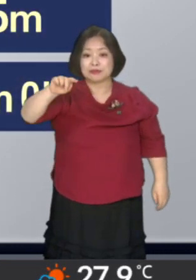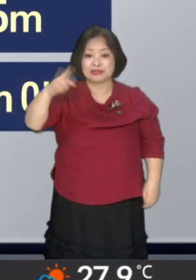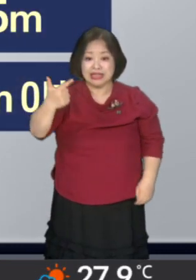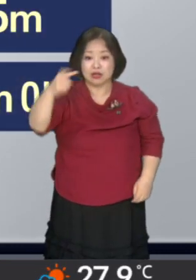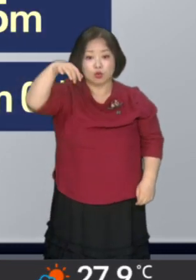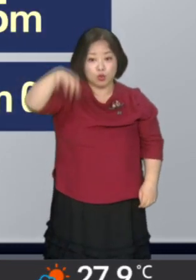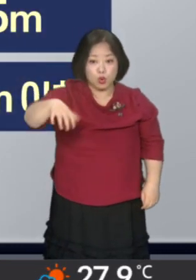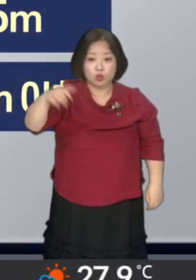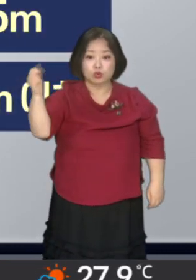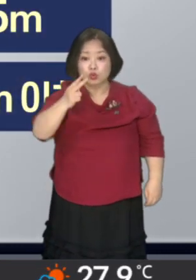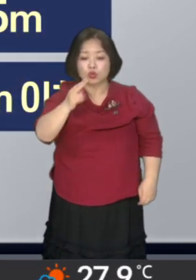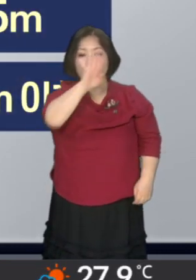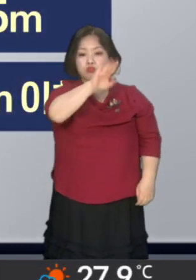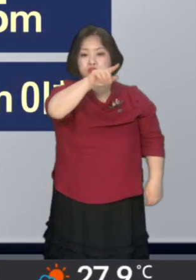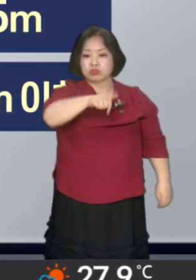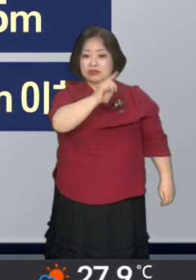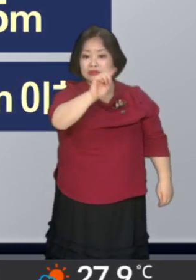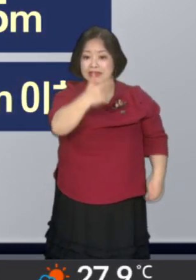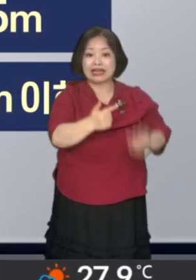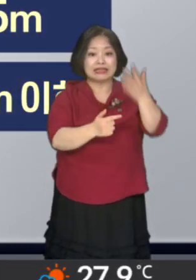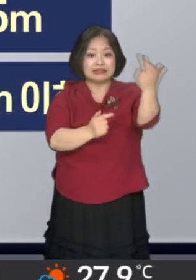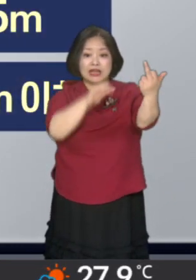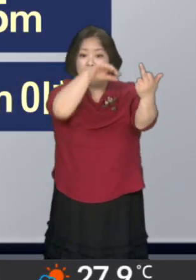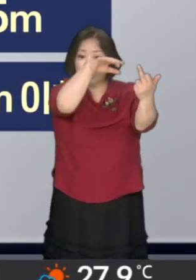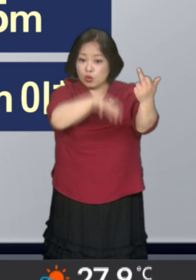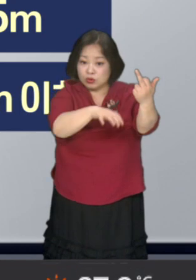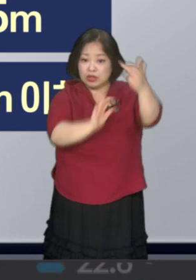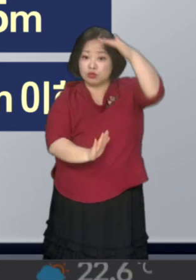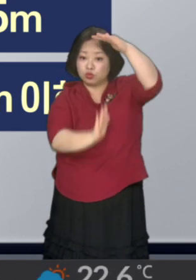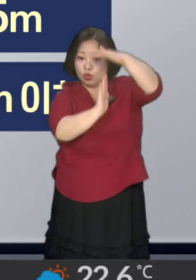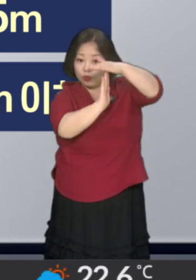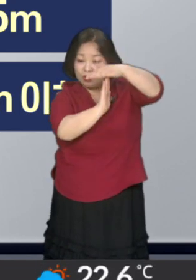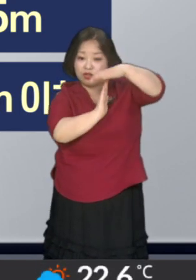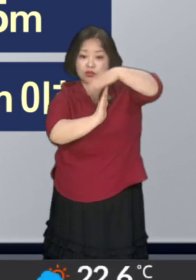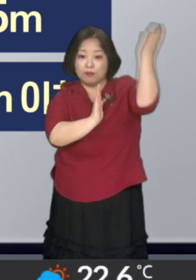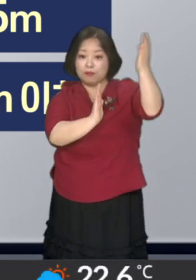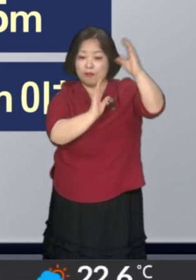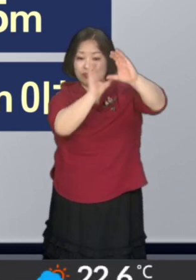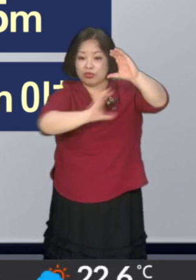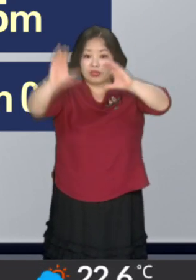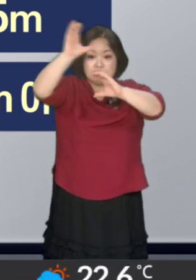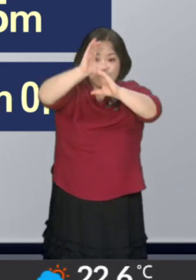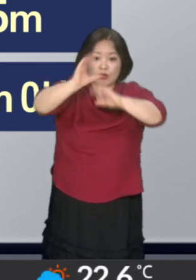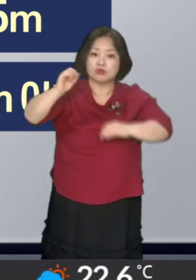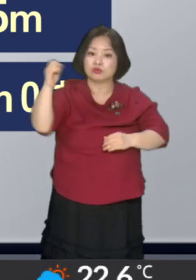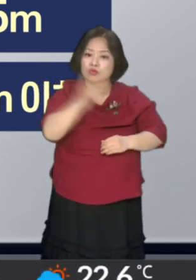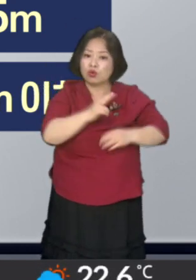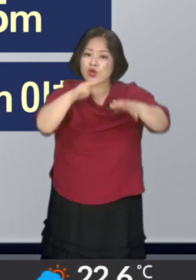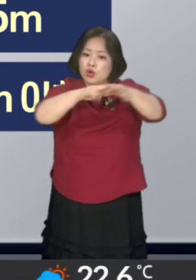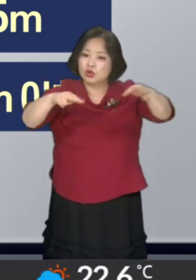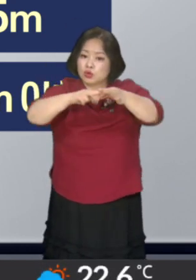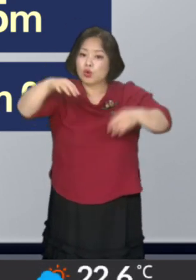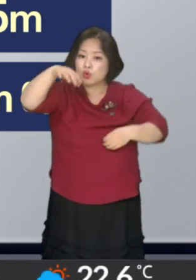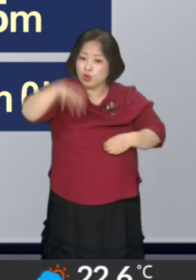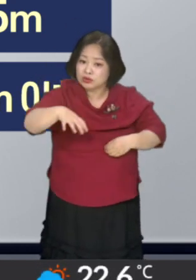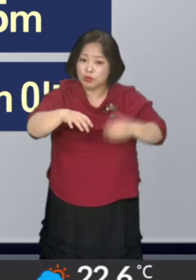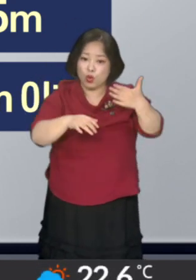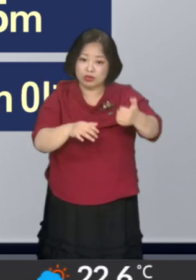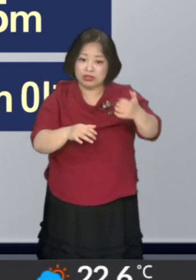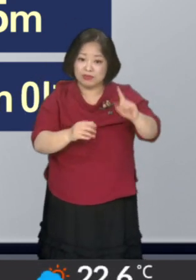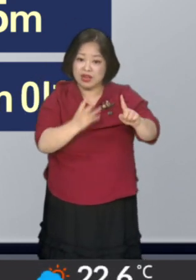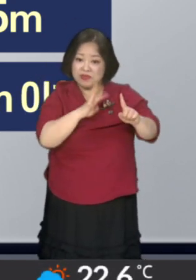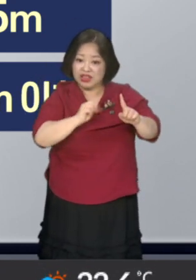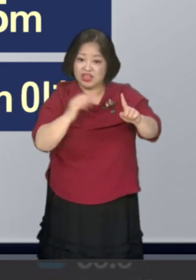역세권과 북한산 주변 높이 제한은 배 이상 확대되고 여의도 일대는 현행 51m 이하에서